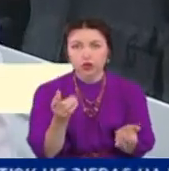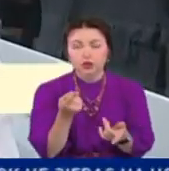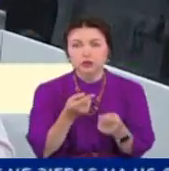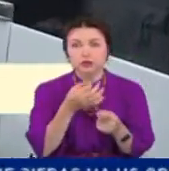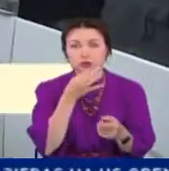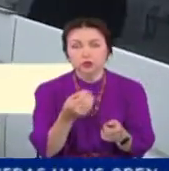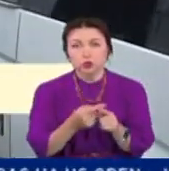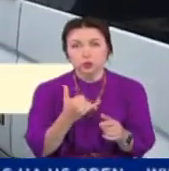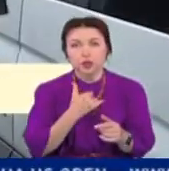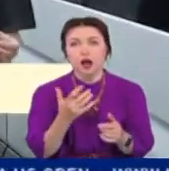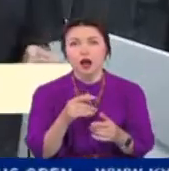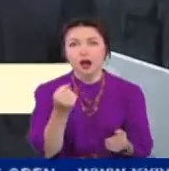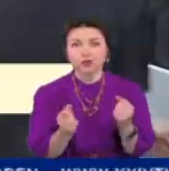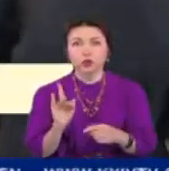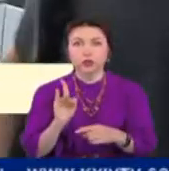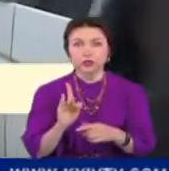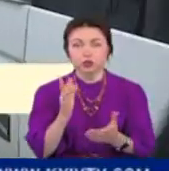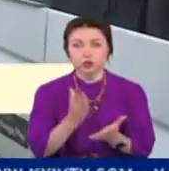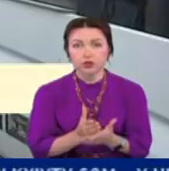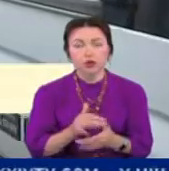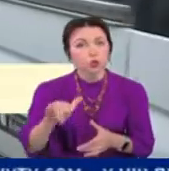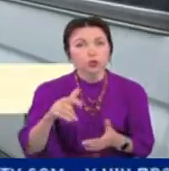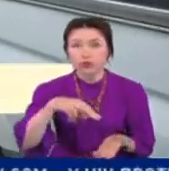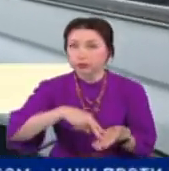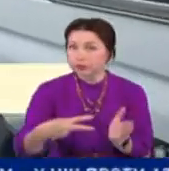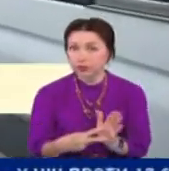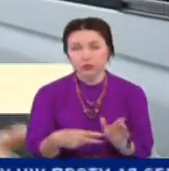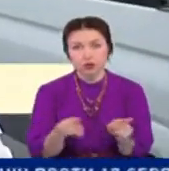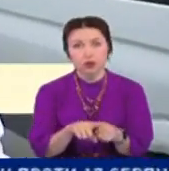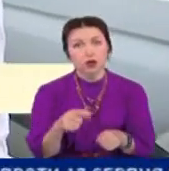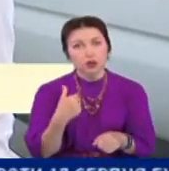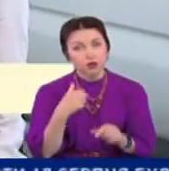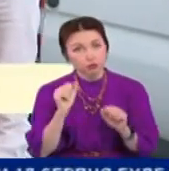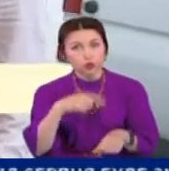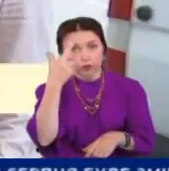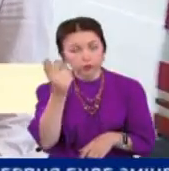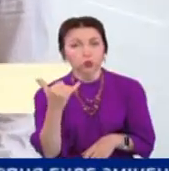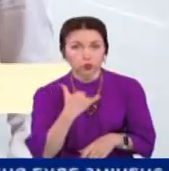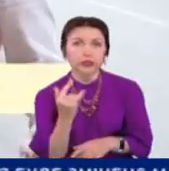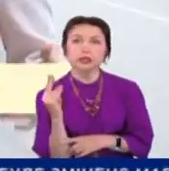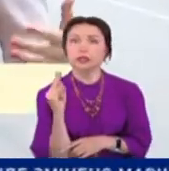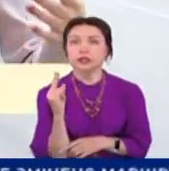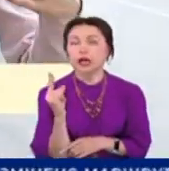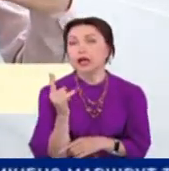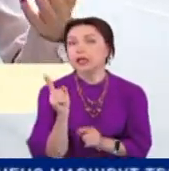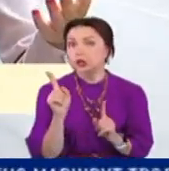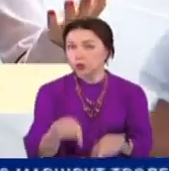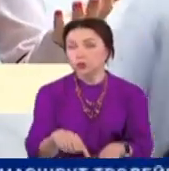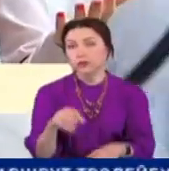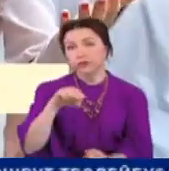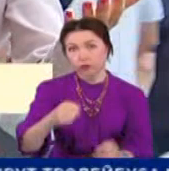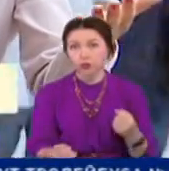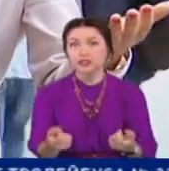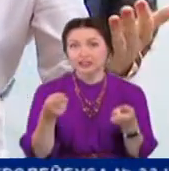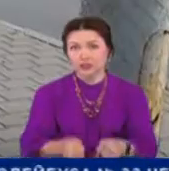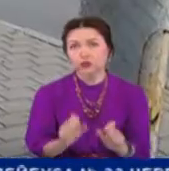автокрісло. Тобто, по факту, я викликаю таксі, але в них не передбачена функція, що я можу повідомити про те, що в мене дитина. І тому вони дійсно